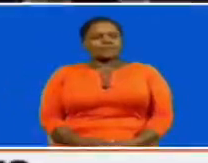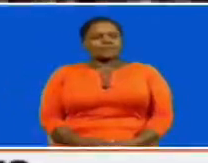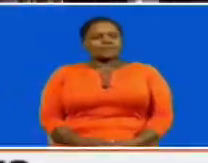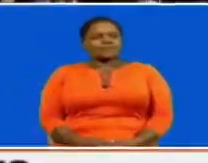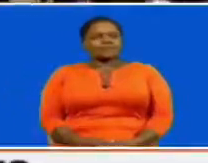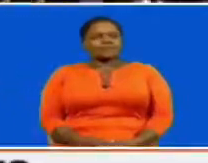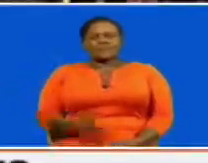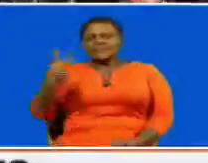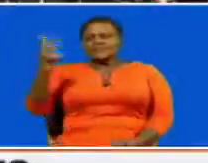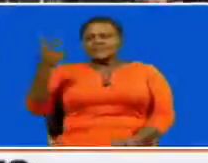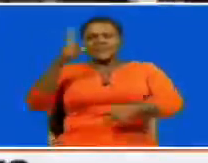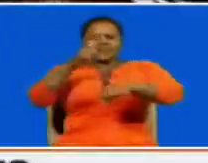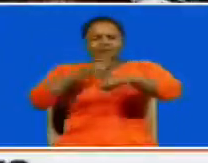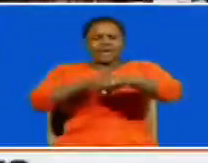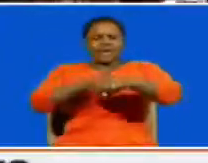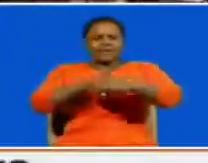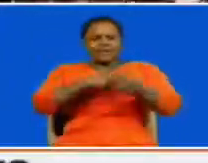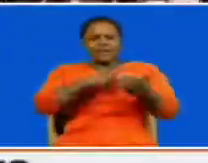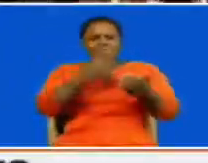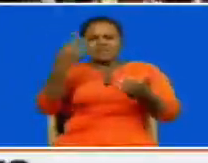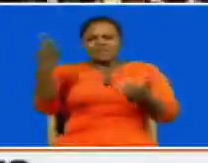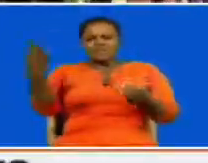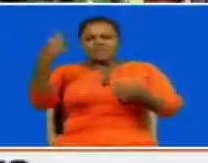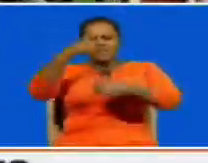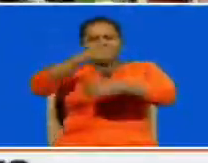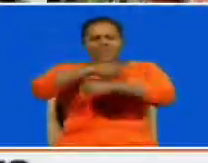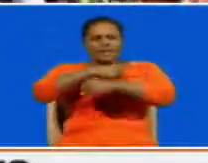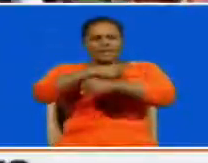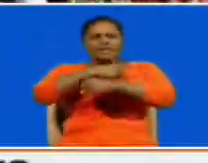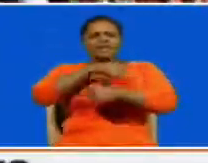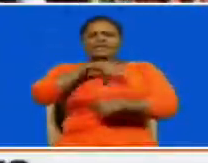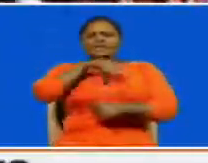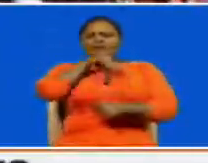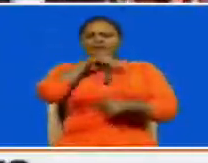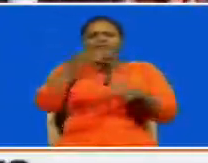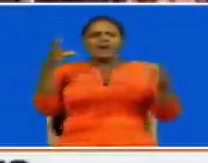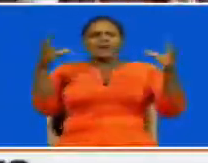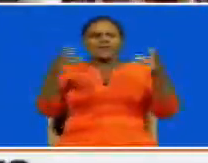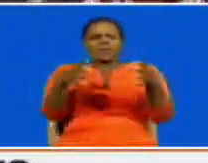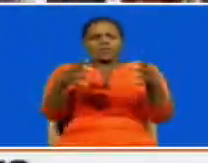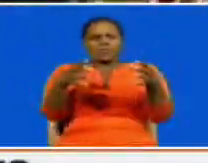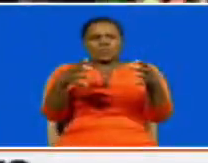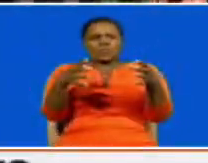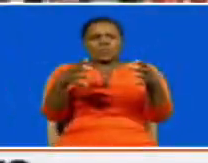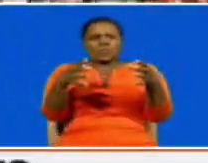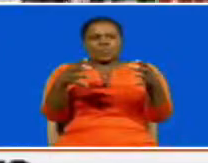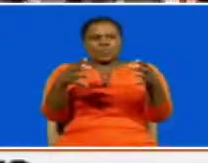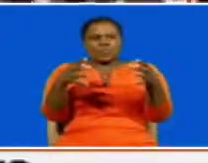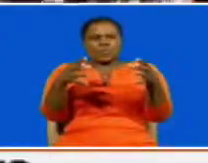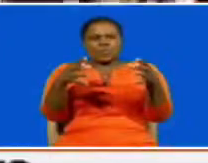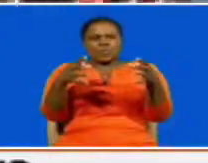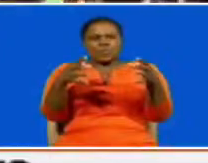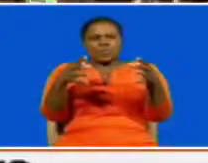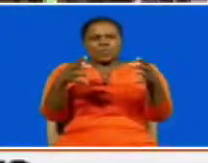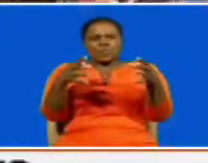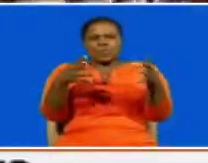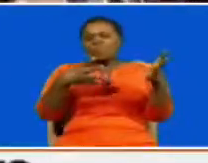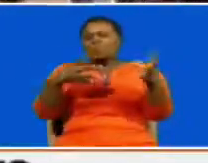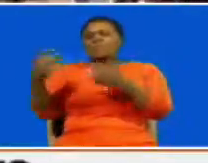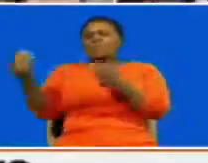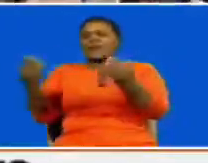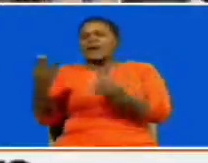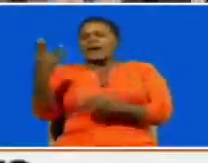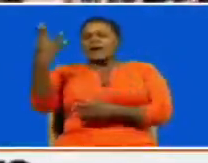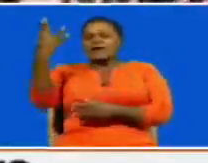Kwa mara ya pili katika kipindi cha siku tatu, msafara wa upinzani ukiongozwa na kinara wa Azimio Raila Odinga ulikita